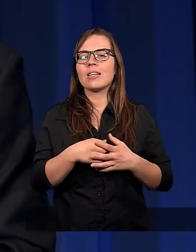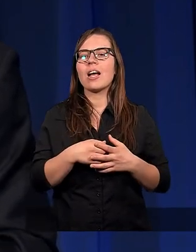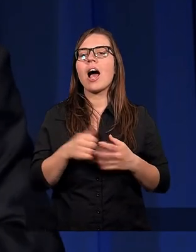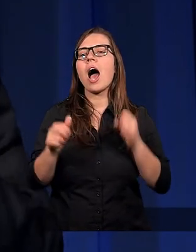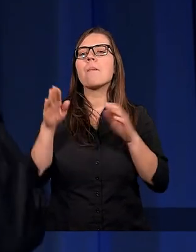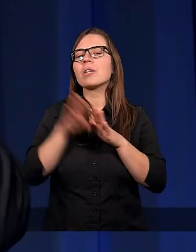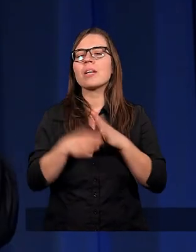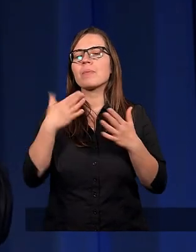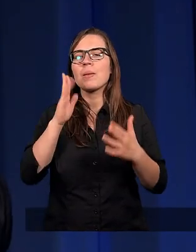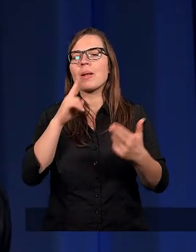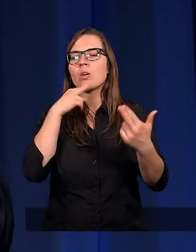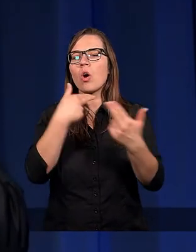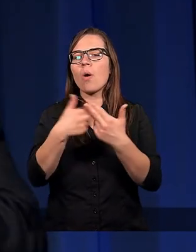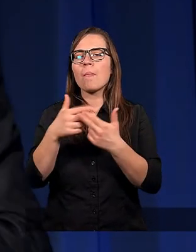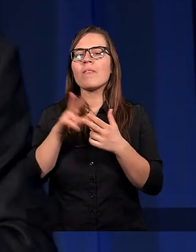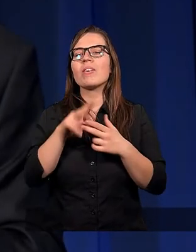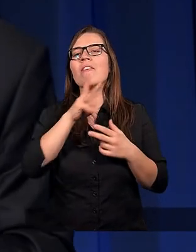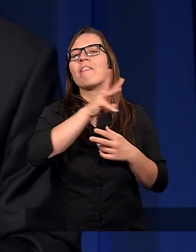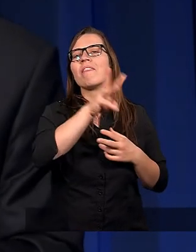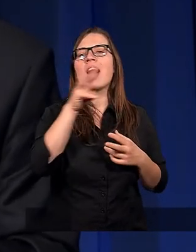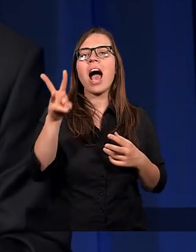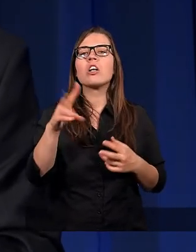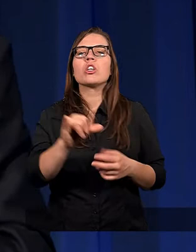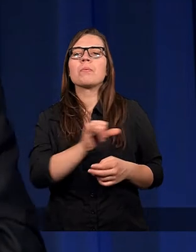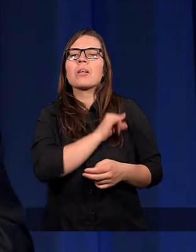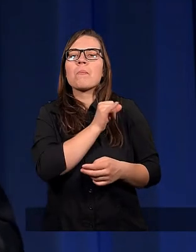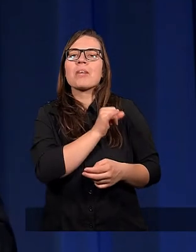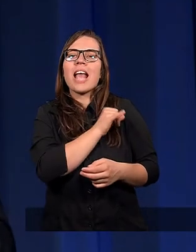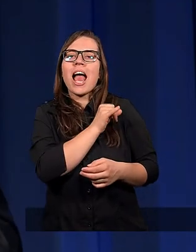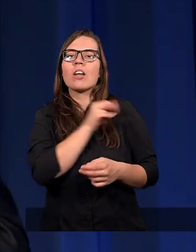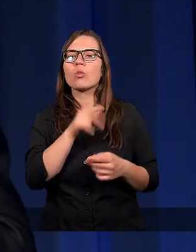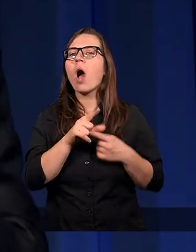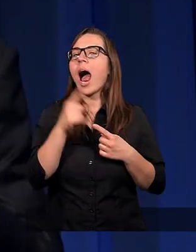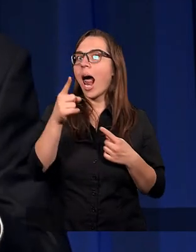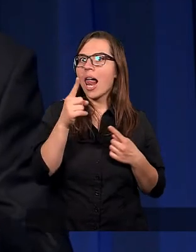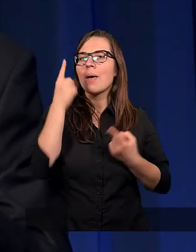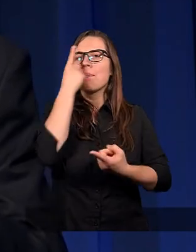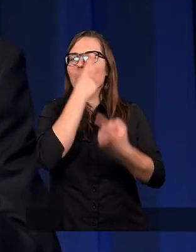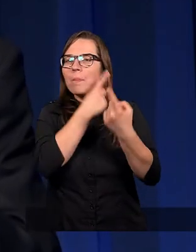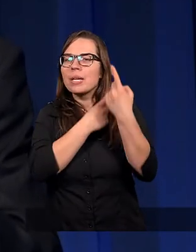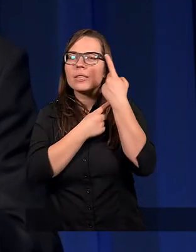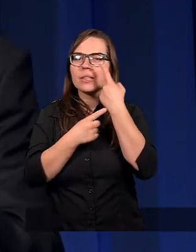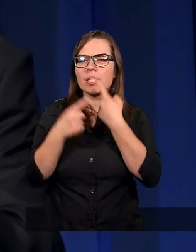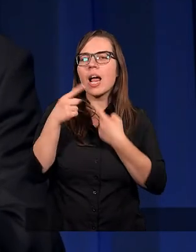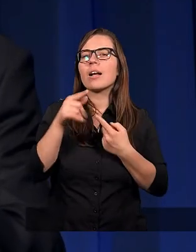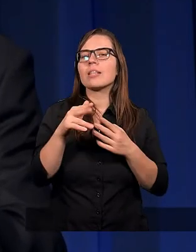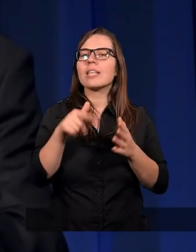A przynajmniej nie będę odpowiadał w waszym imieniu. Ale myślę, że nad tego